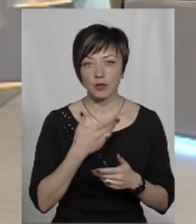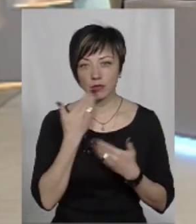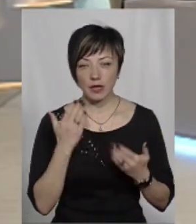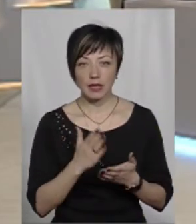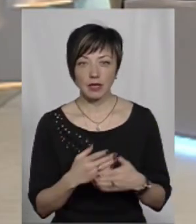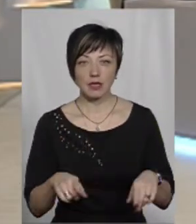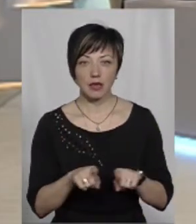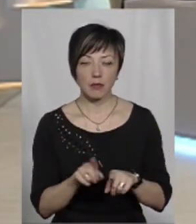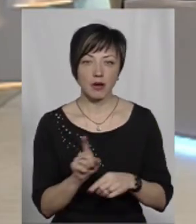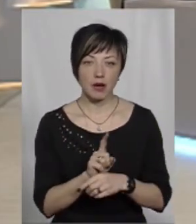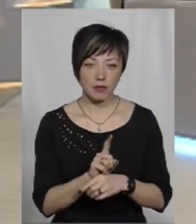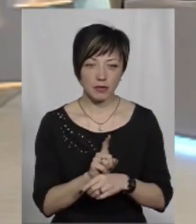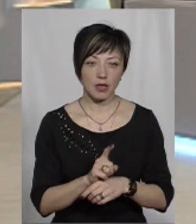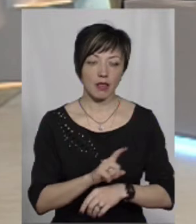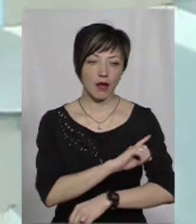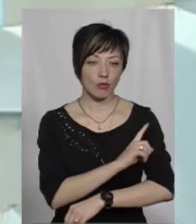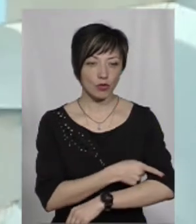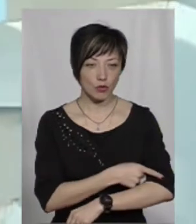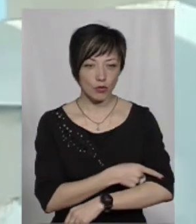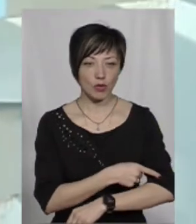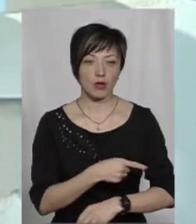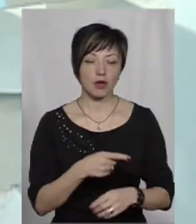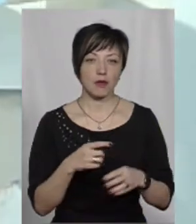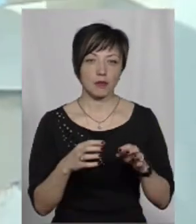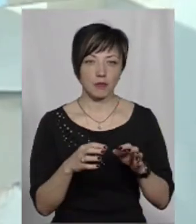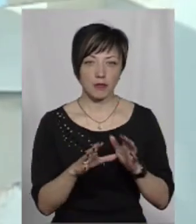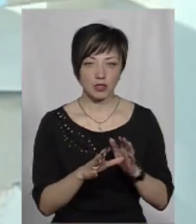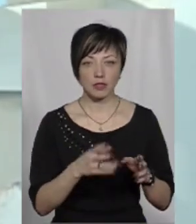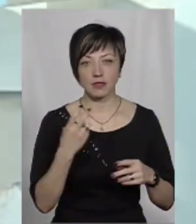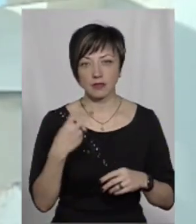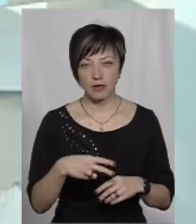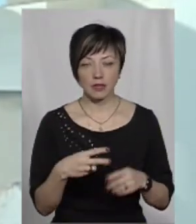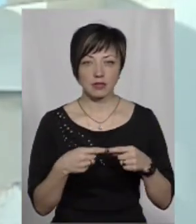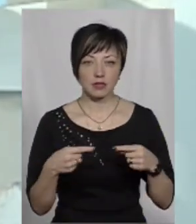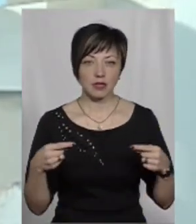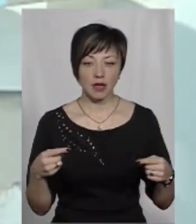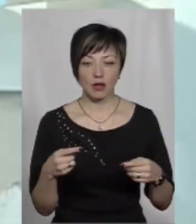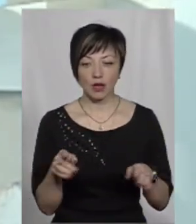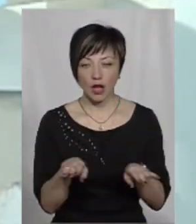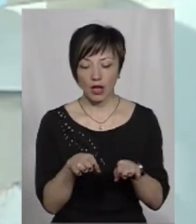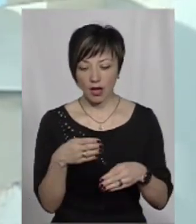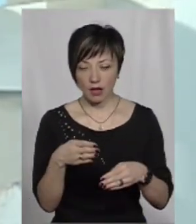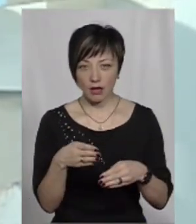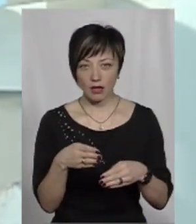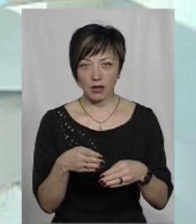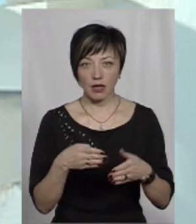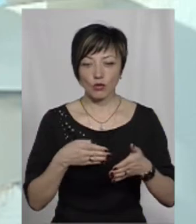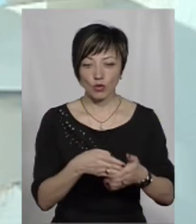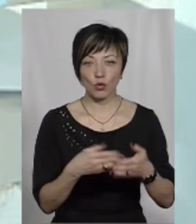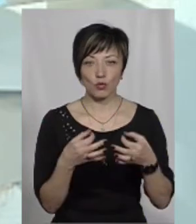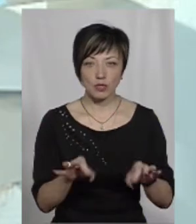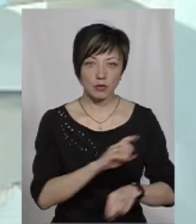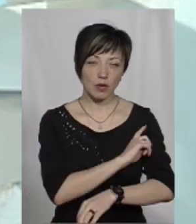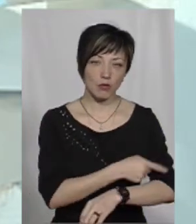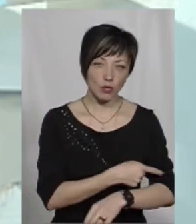є ще такі, скажімо, параметри напруги. Ну, от, в мережі, наприклад, так. 220, да, є там гранично допустимі параметри